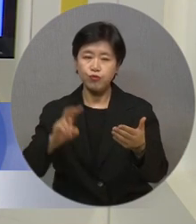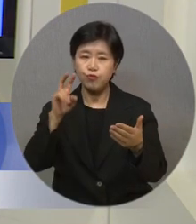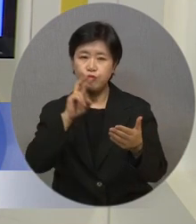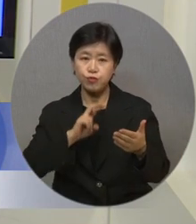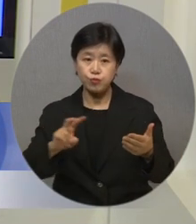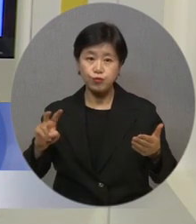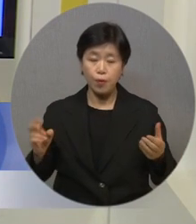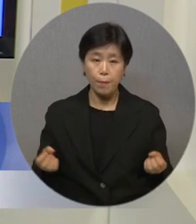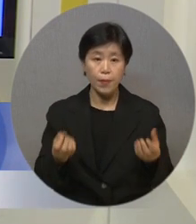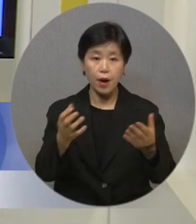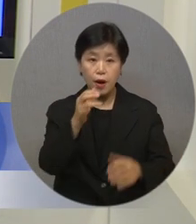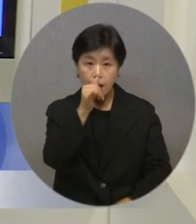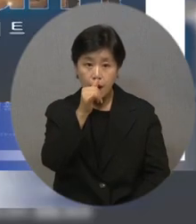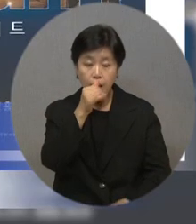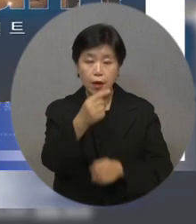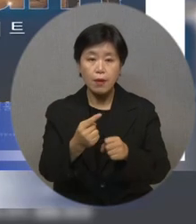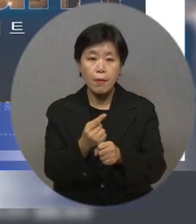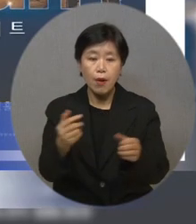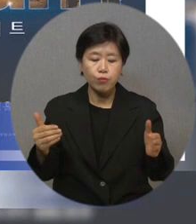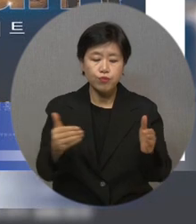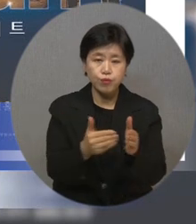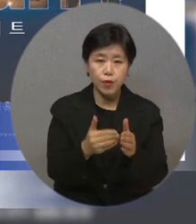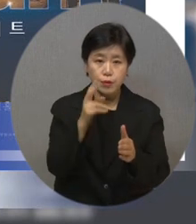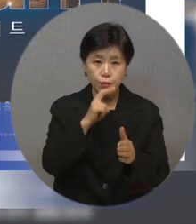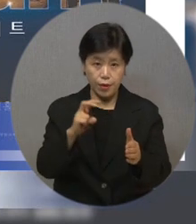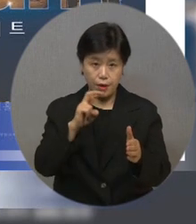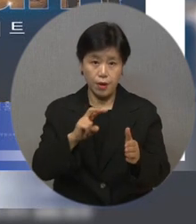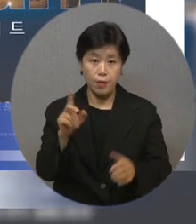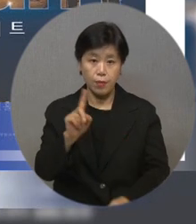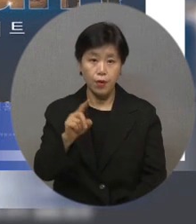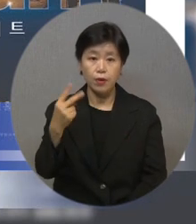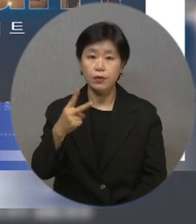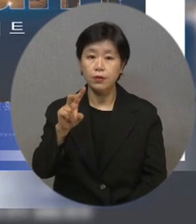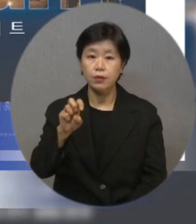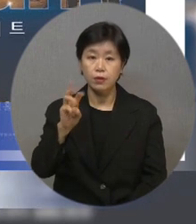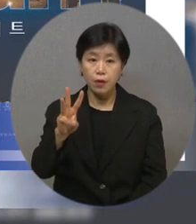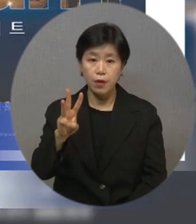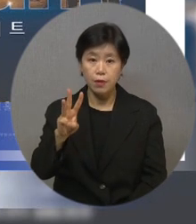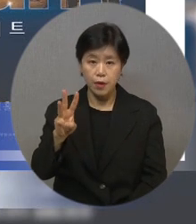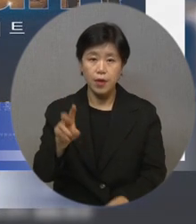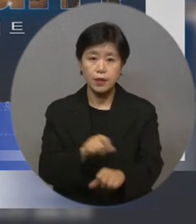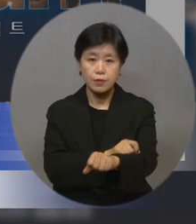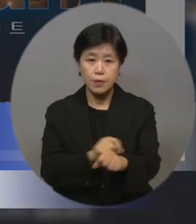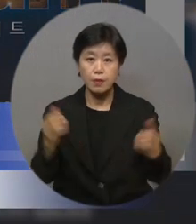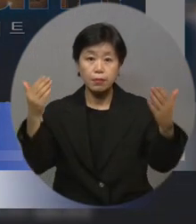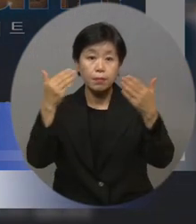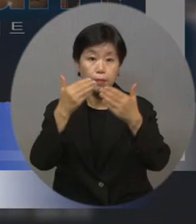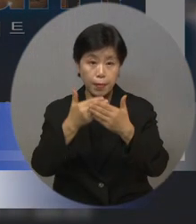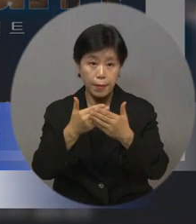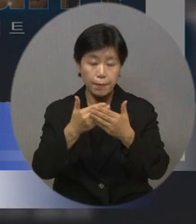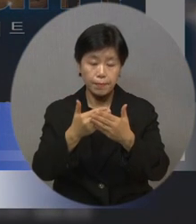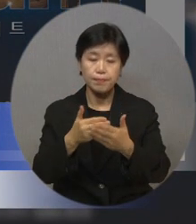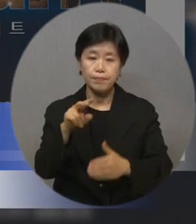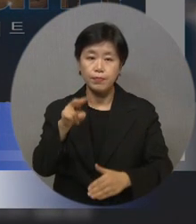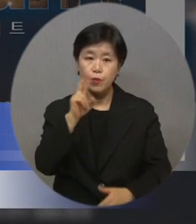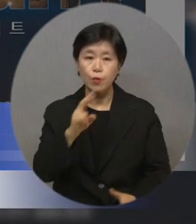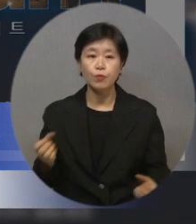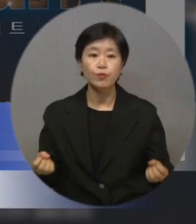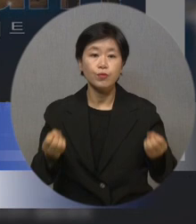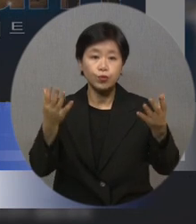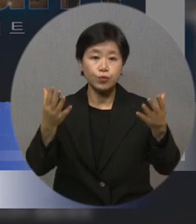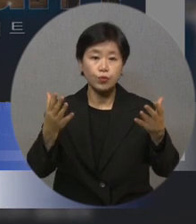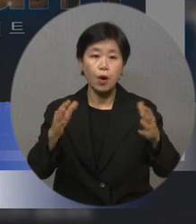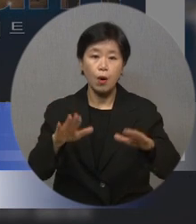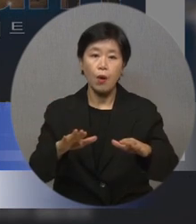의미를 전하는 연말 음악 회인 2023 스페셜 나이트가 오는 11월 9일 오후 7시 반이